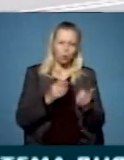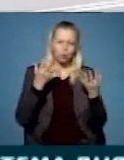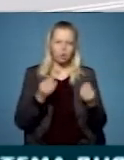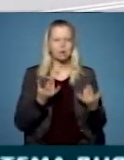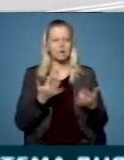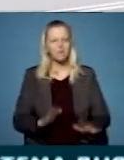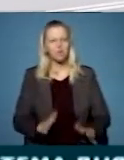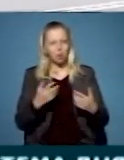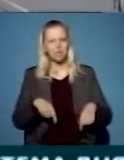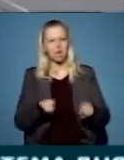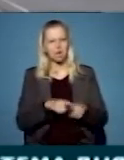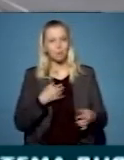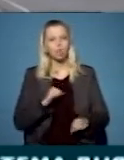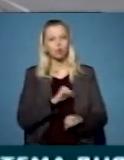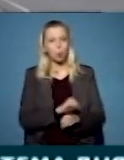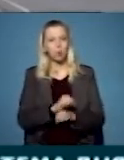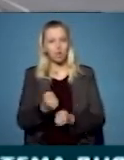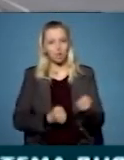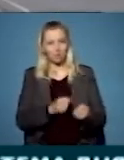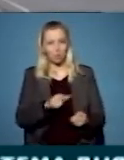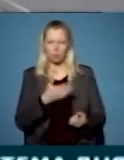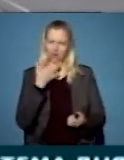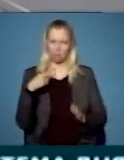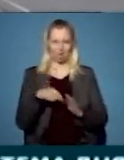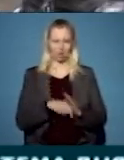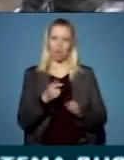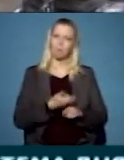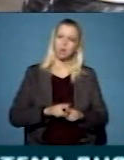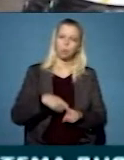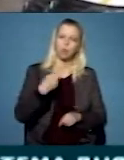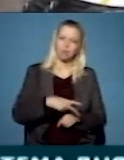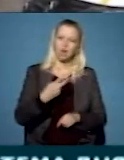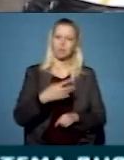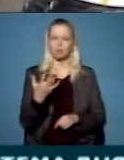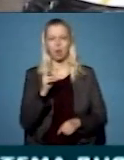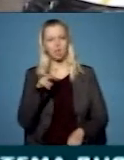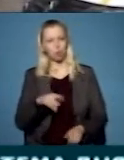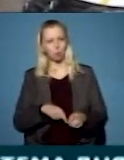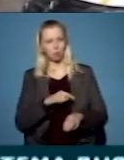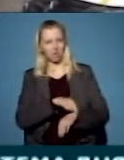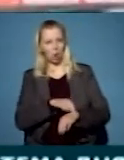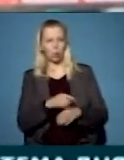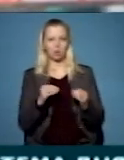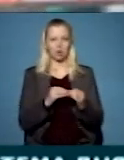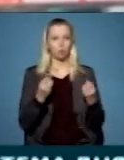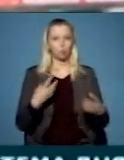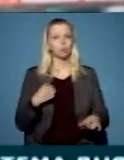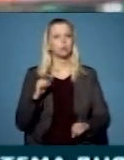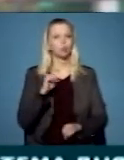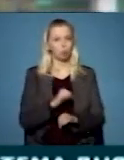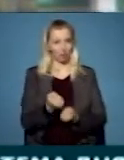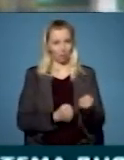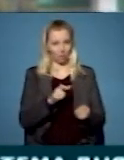скільки випадків таких ми зупинили водіїв. І немає значення, ти перевищив на 20-25 км на годину чи на 10. Ми просто зупиняємо